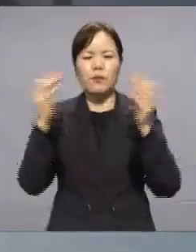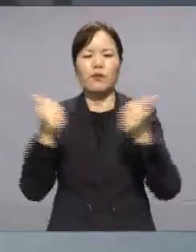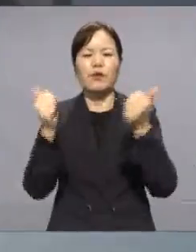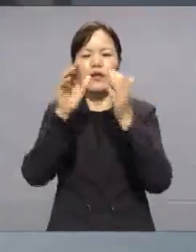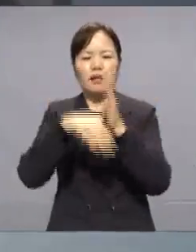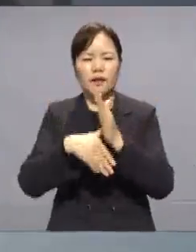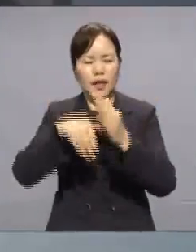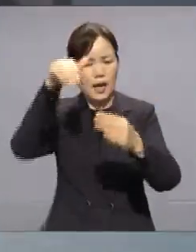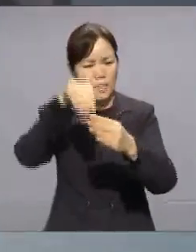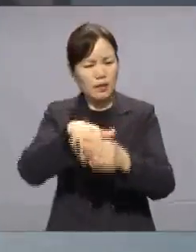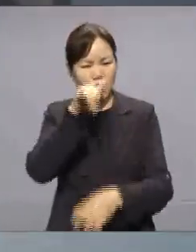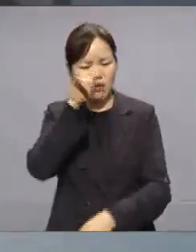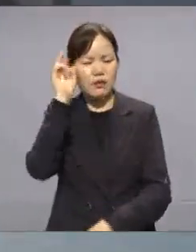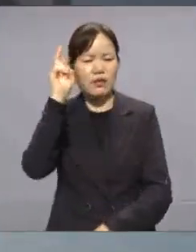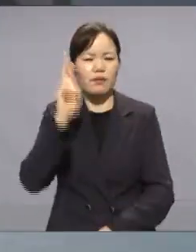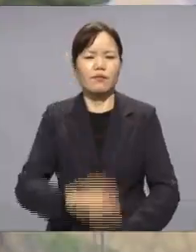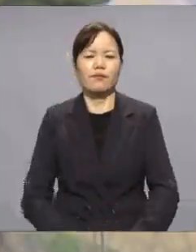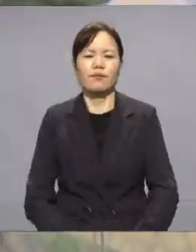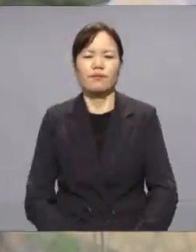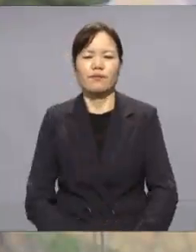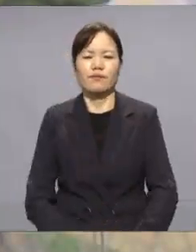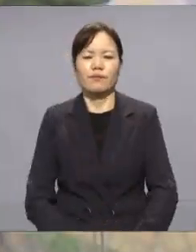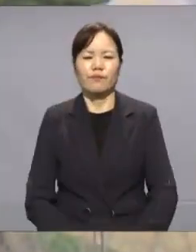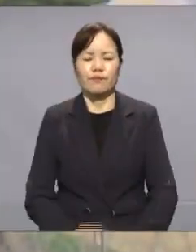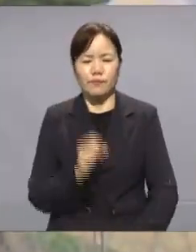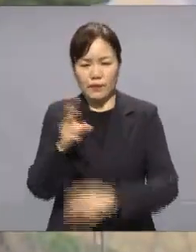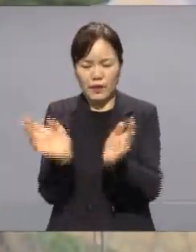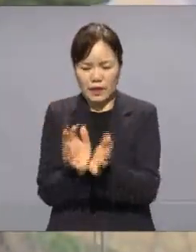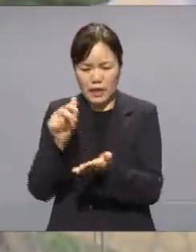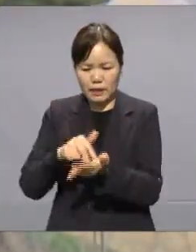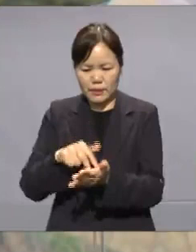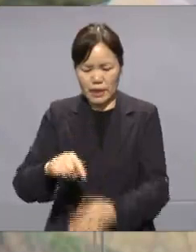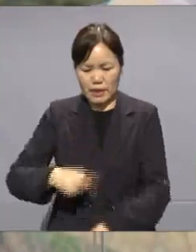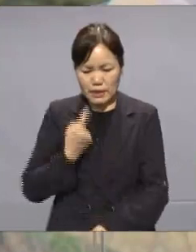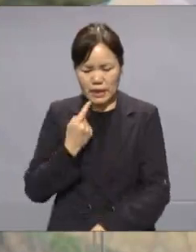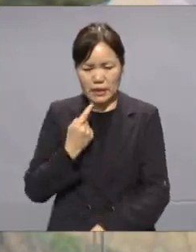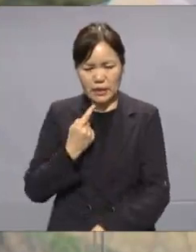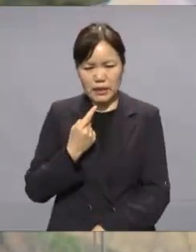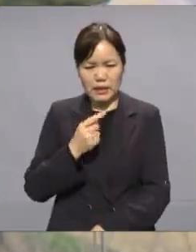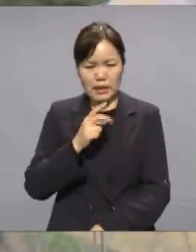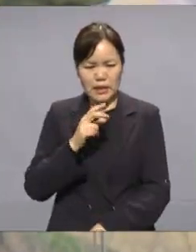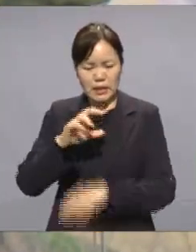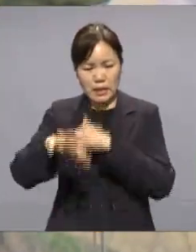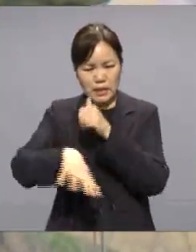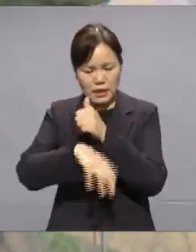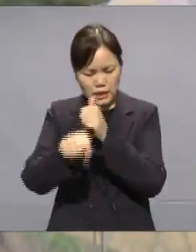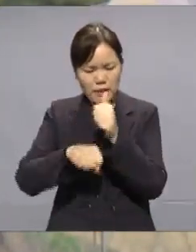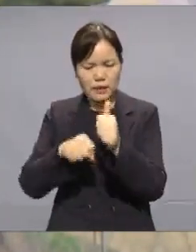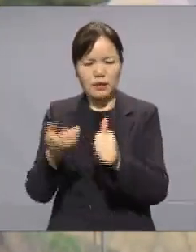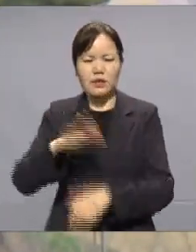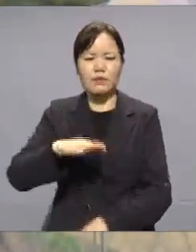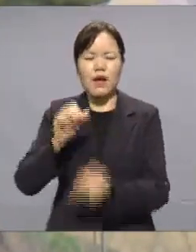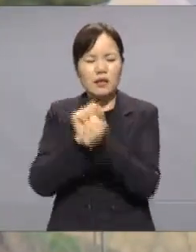표결이 이루어질 것으로 보입니다. 여당은 비록 자당 소속 의원이지만 체포동의안을 가결해